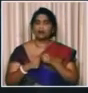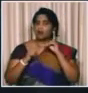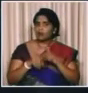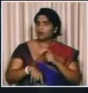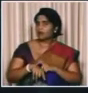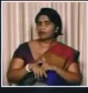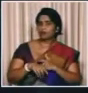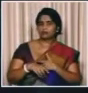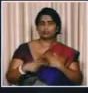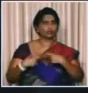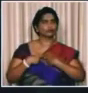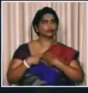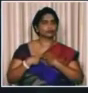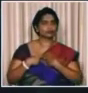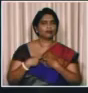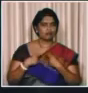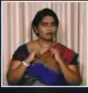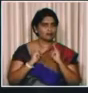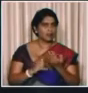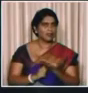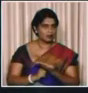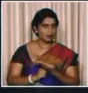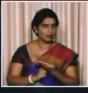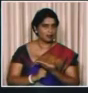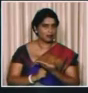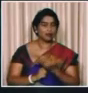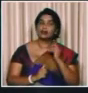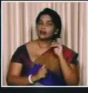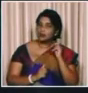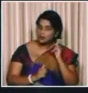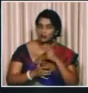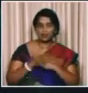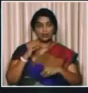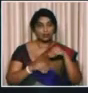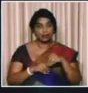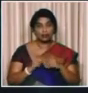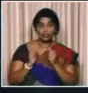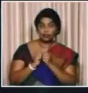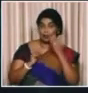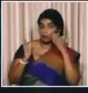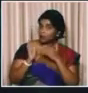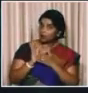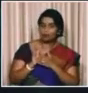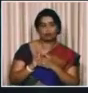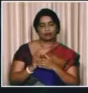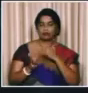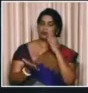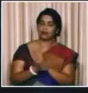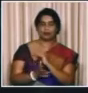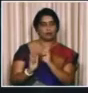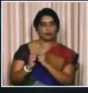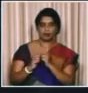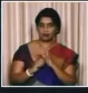අවස්ථාව පව මෙමෙට පවත්ලා තිබෙනවා ඒකයි යුක්ති සාගත නැත්තේ යම් කෙනෙක් යම් දේශපාලන උවමනාවක් වෙනුවෙන් මෙදියත් වෙනවා නම් ඒක වඩ ප්‍රශ්නයක්